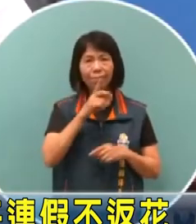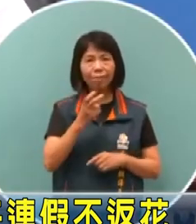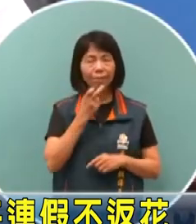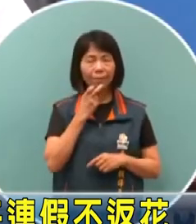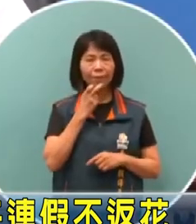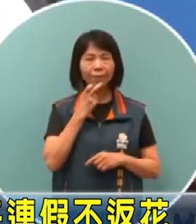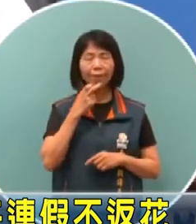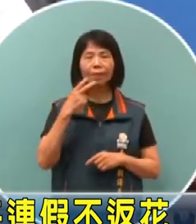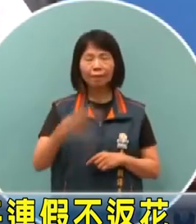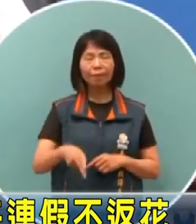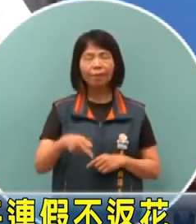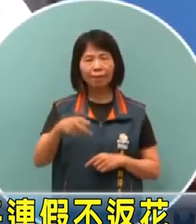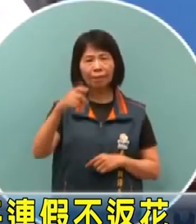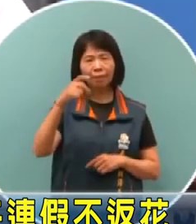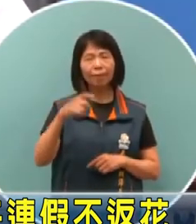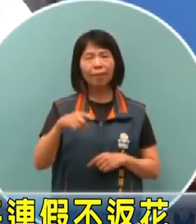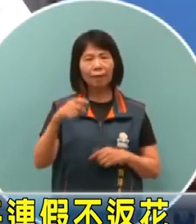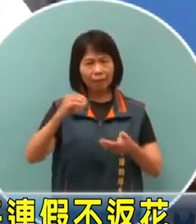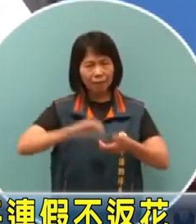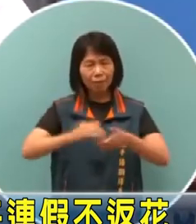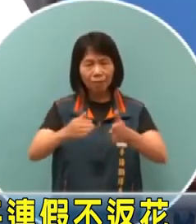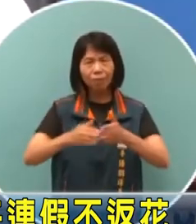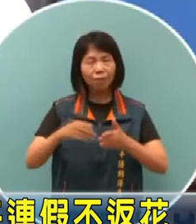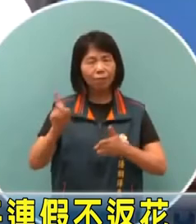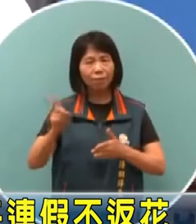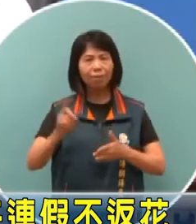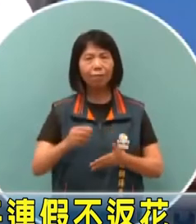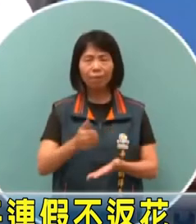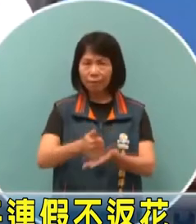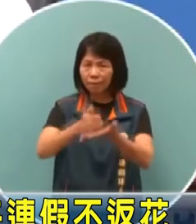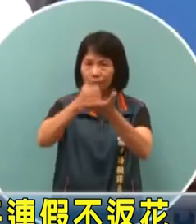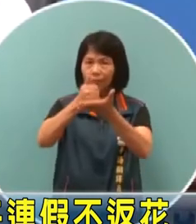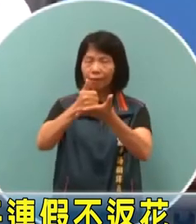且请中央一定要尊重